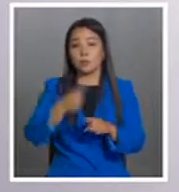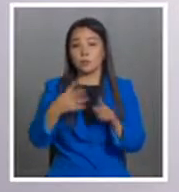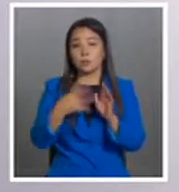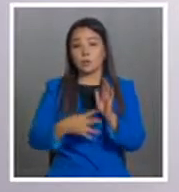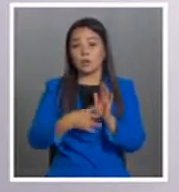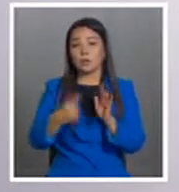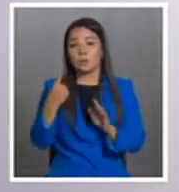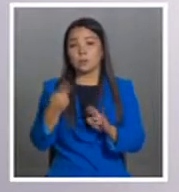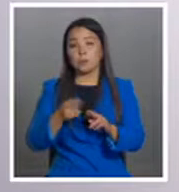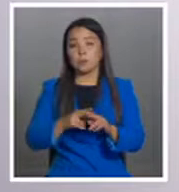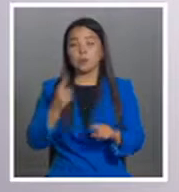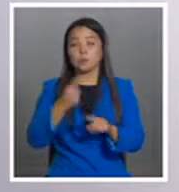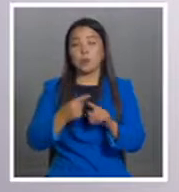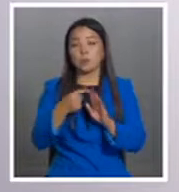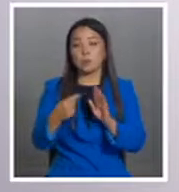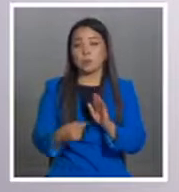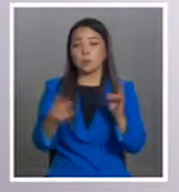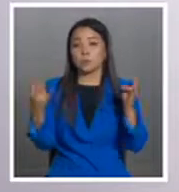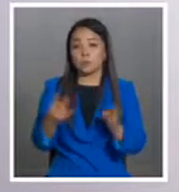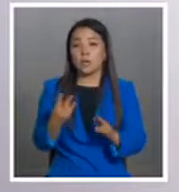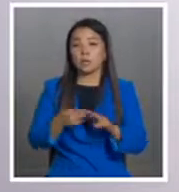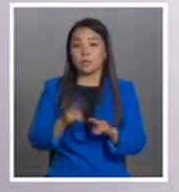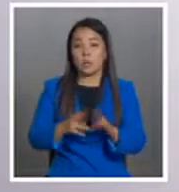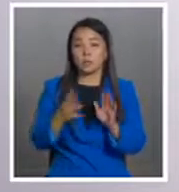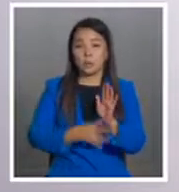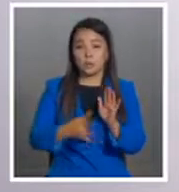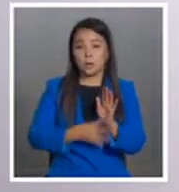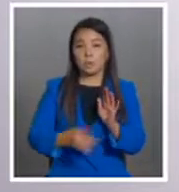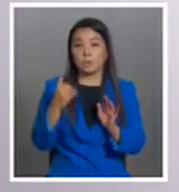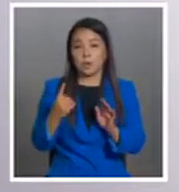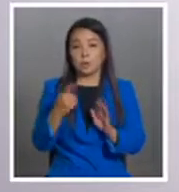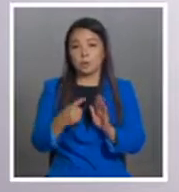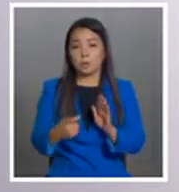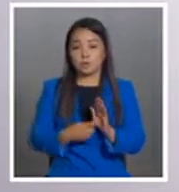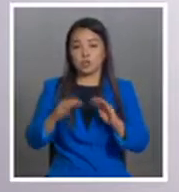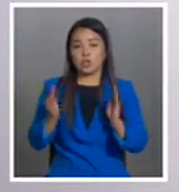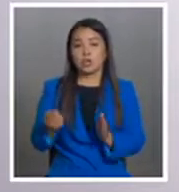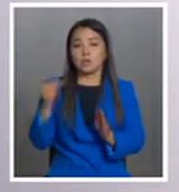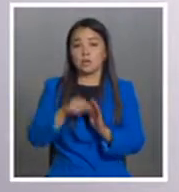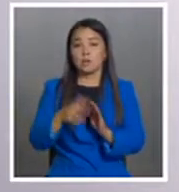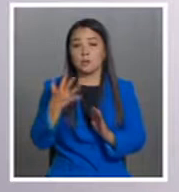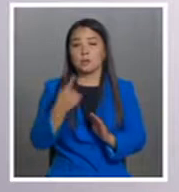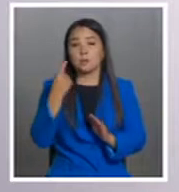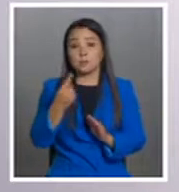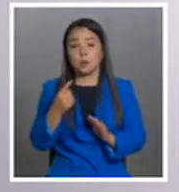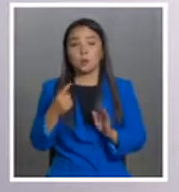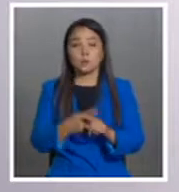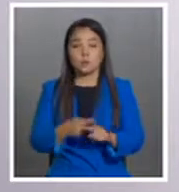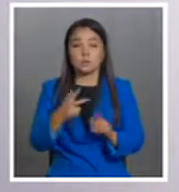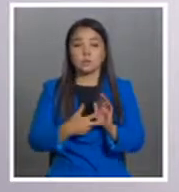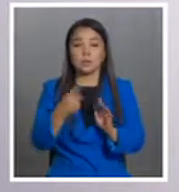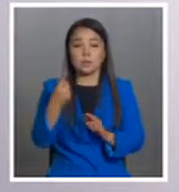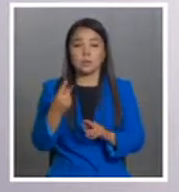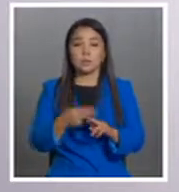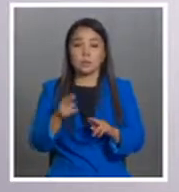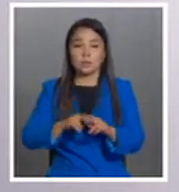осы қосындыға бөлу керек болады. 90-да 91 бөлінген жақшаның ішіндегі 5-тен 1 қосу 8-ден 1.